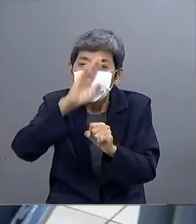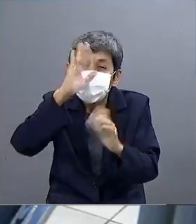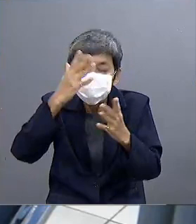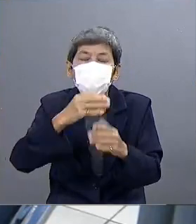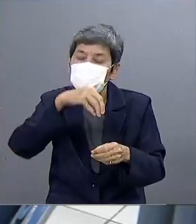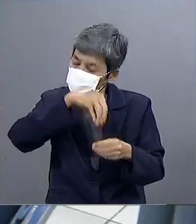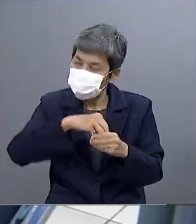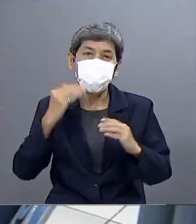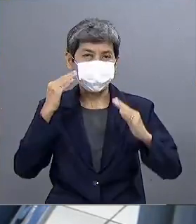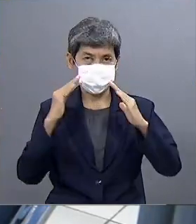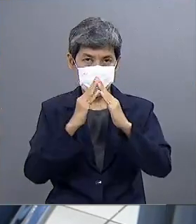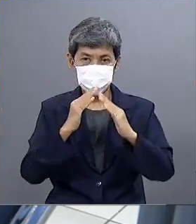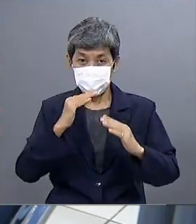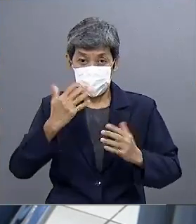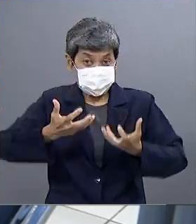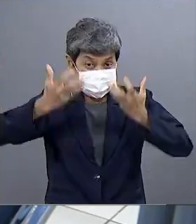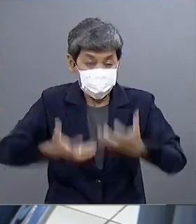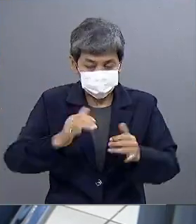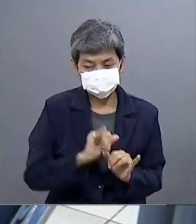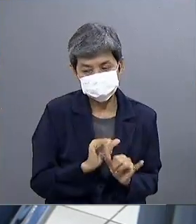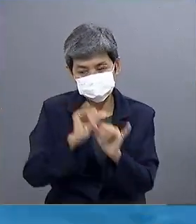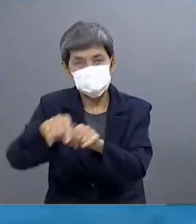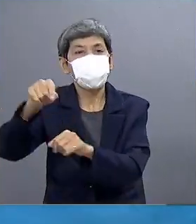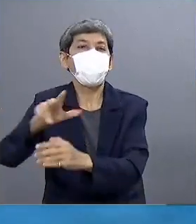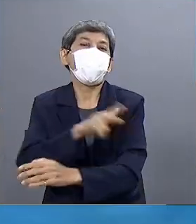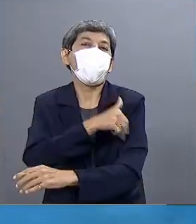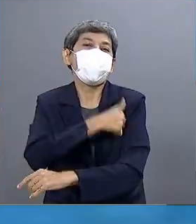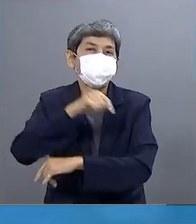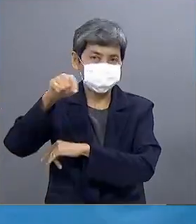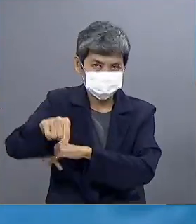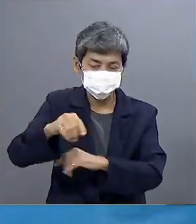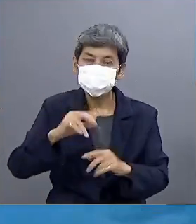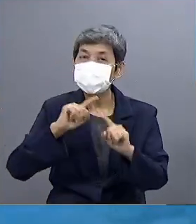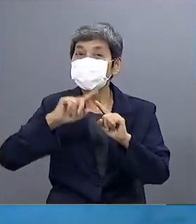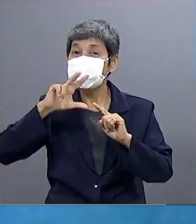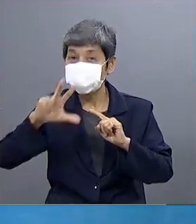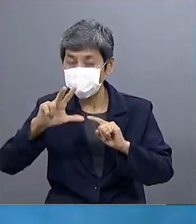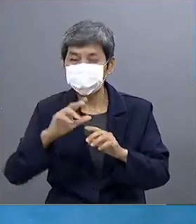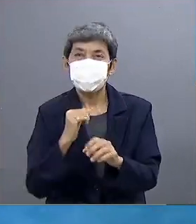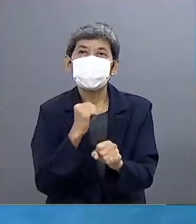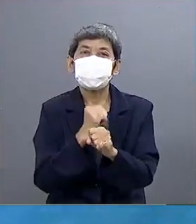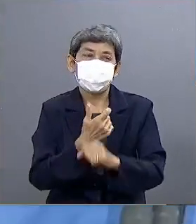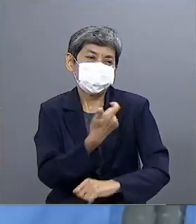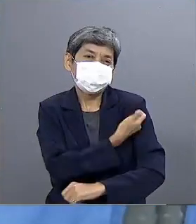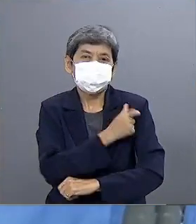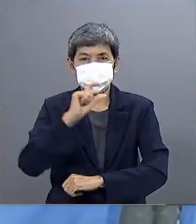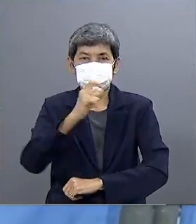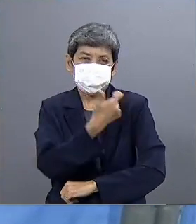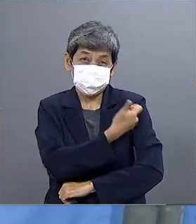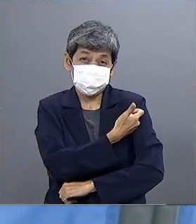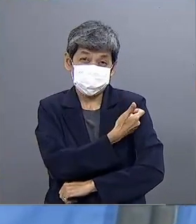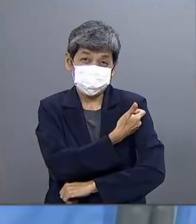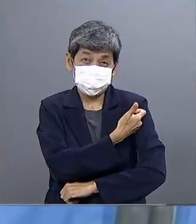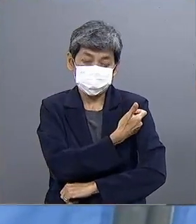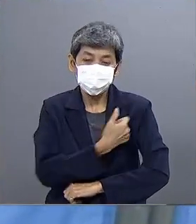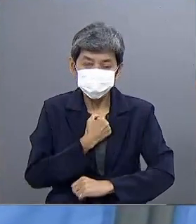ามีอาการมากก็จะส่งต่อโรงพยาบาลส่วนข้อที่3ก็คือการให้วัคซีนโดยจะให้วัคซีนเพื่อกระตุ้นภูมิคุ้ม